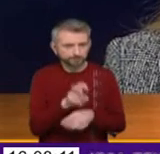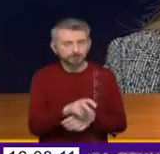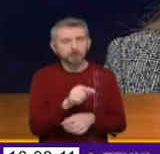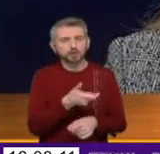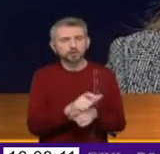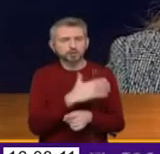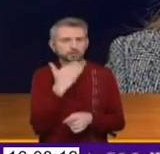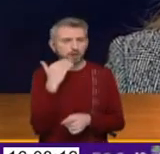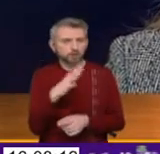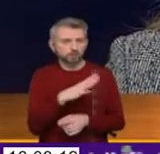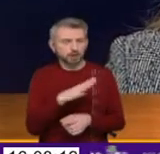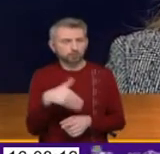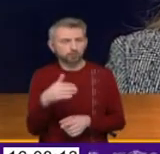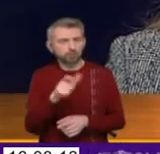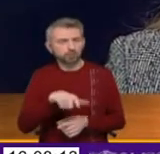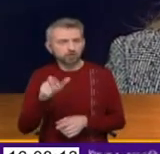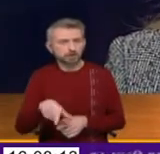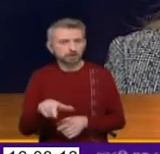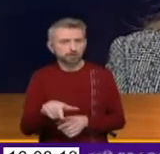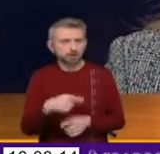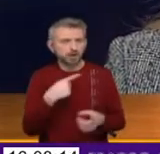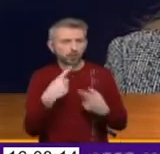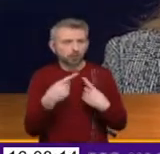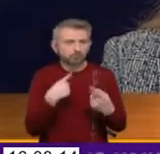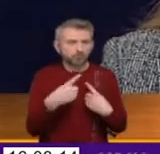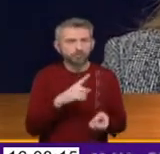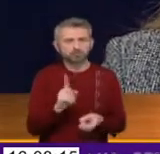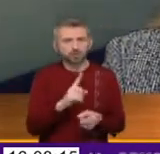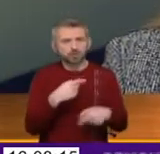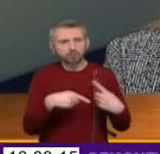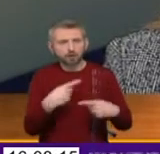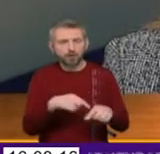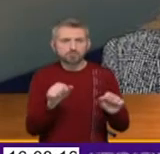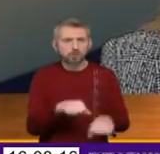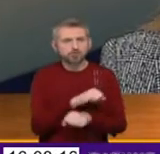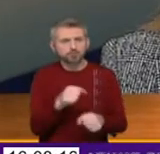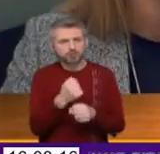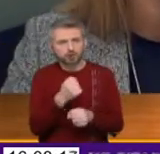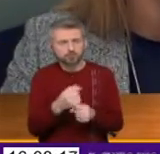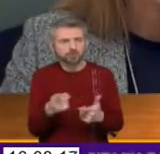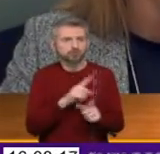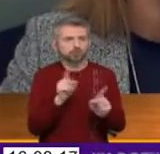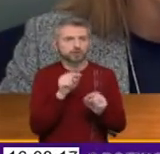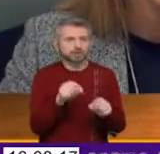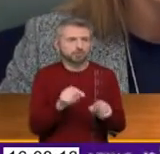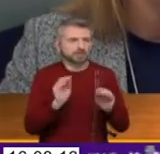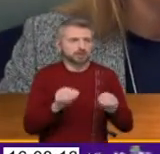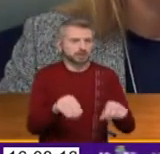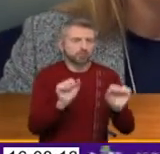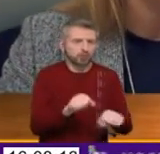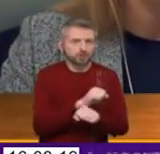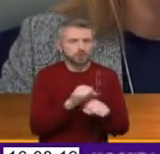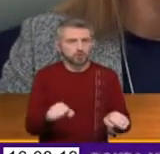дуже багато з боку мешканців розмов про те, що ну, чи можна робити, чи можна там щось садити.